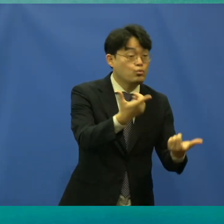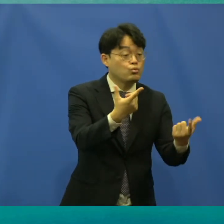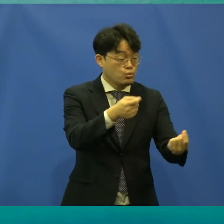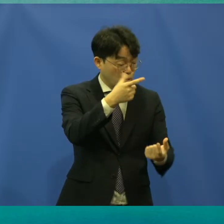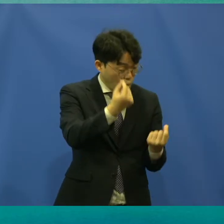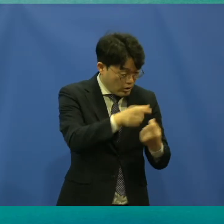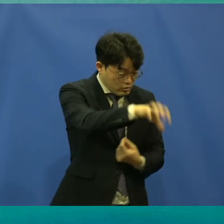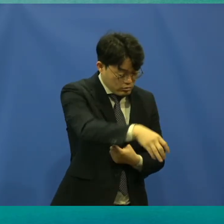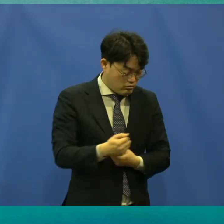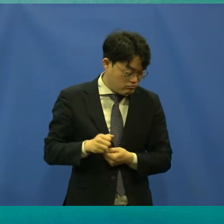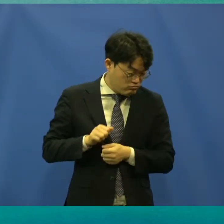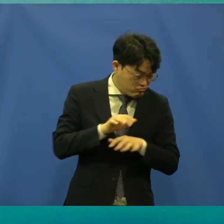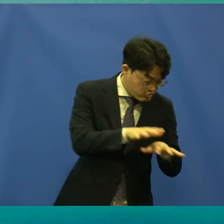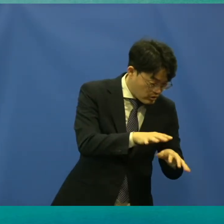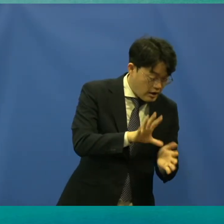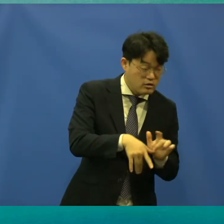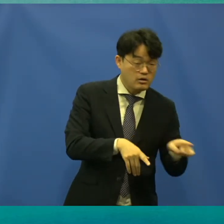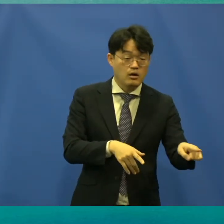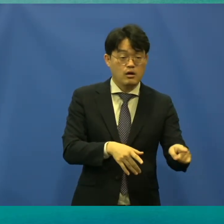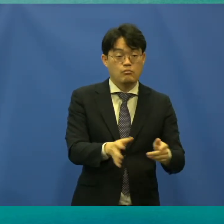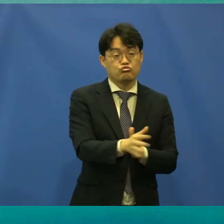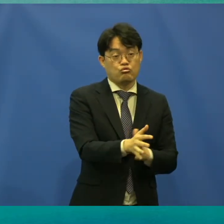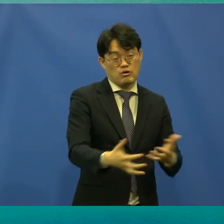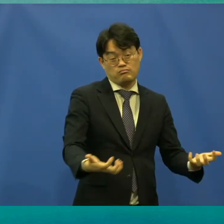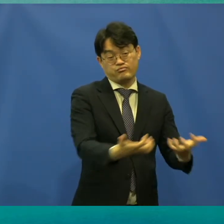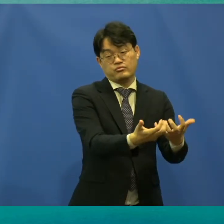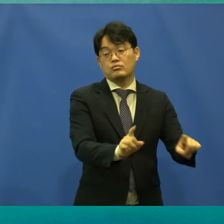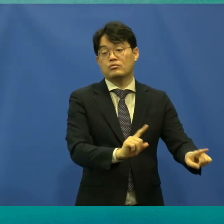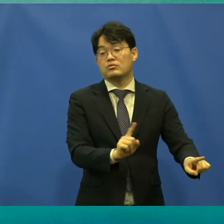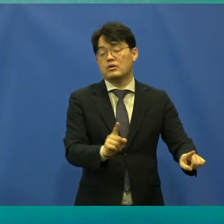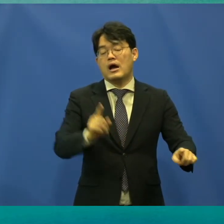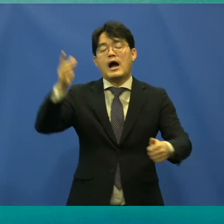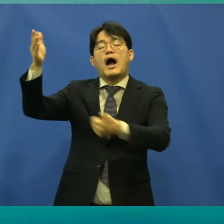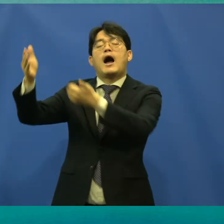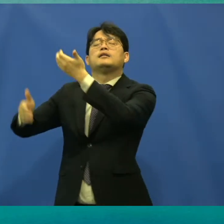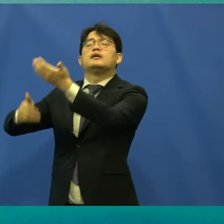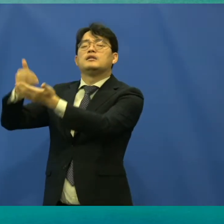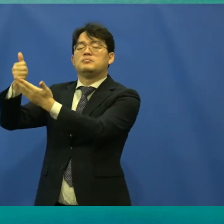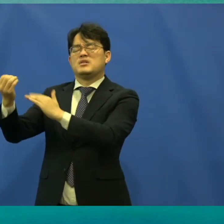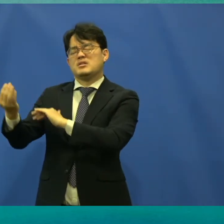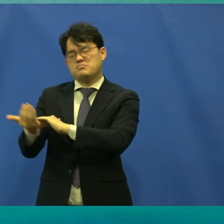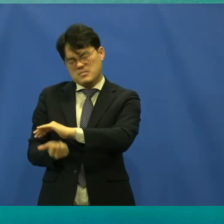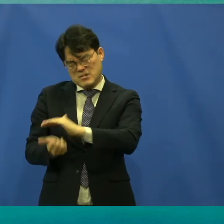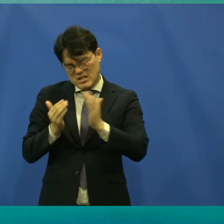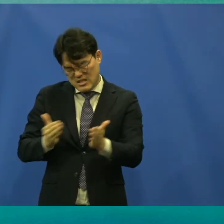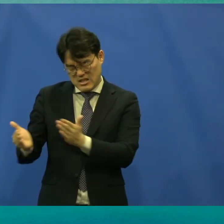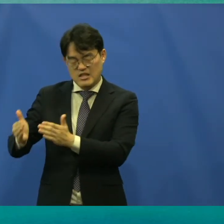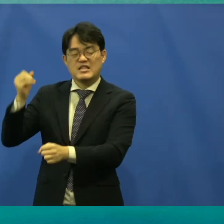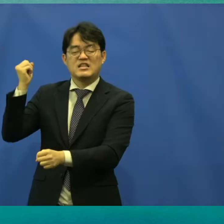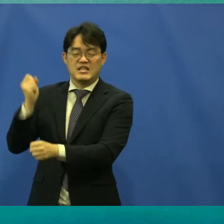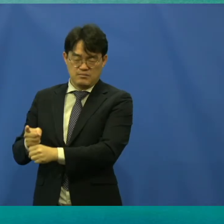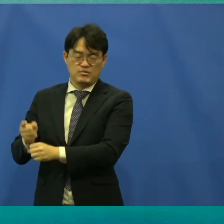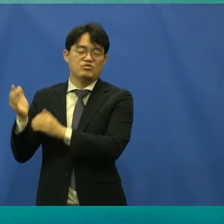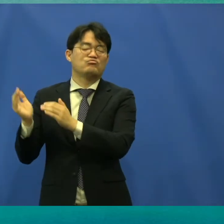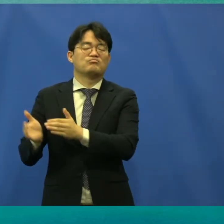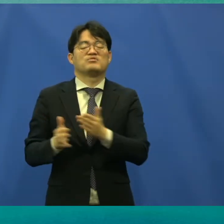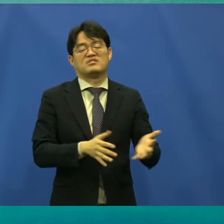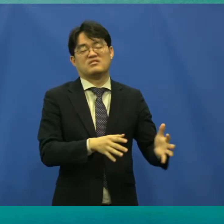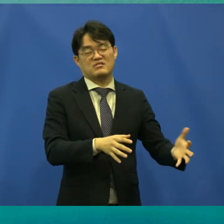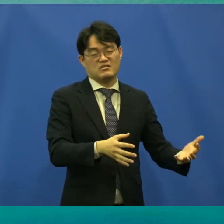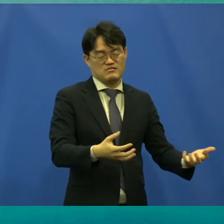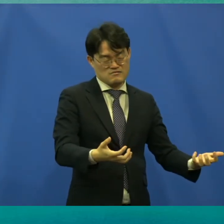여러분, 이 물고기들 무엇이죠? 하나님의 교육 자료입니다. 지금도 마찬가지. 하나님의 자녀들을